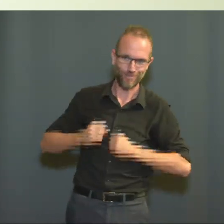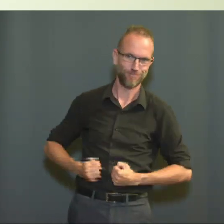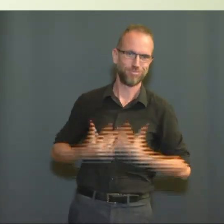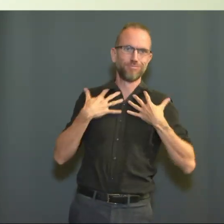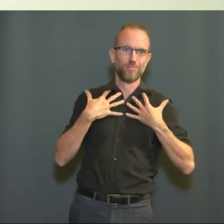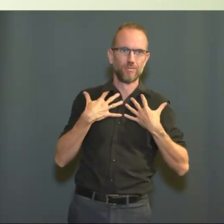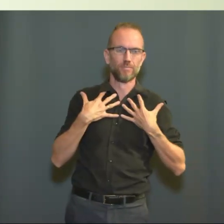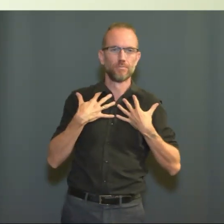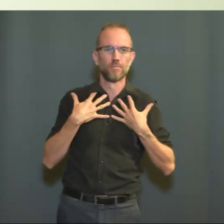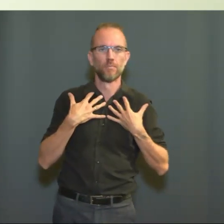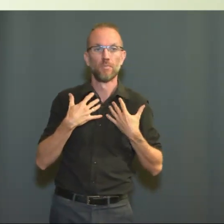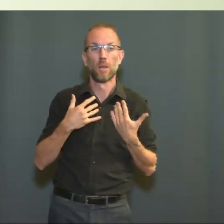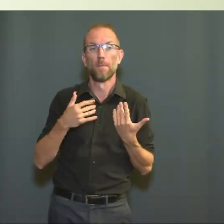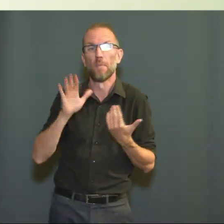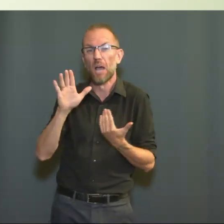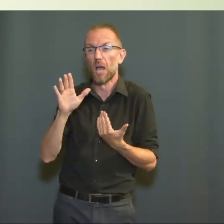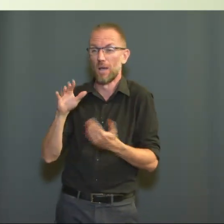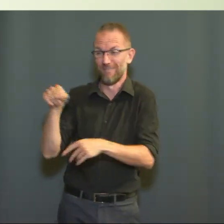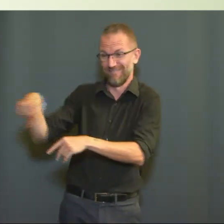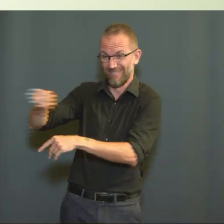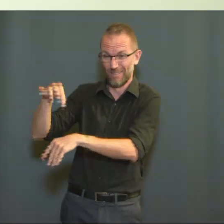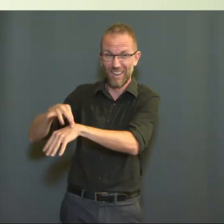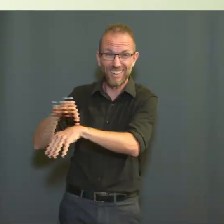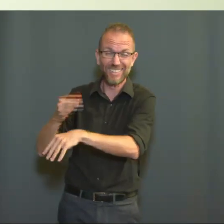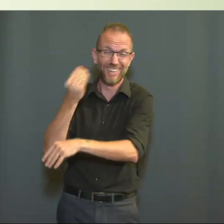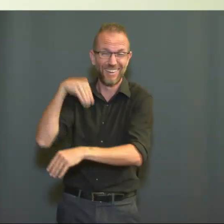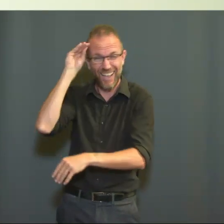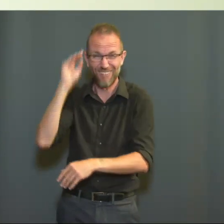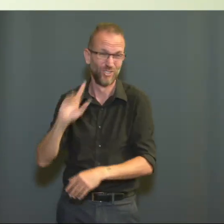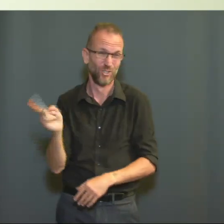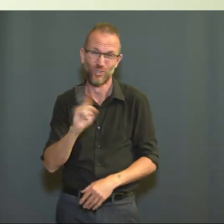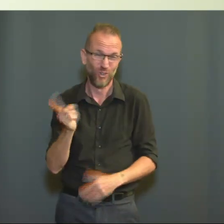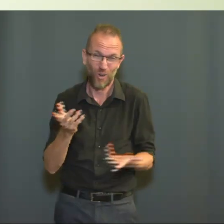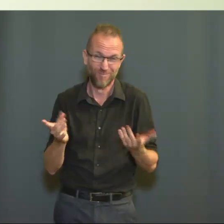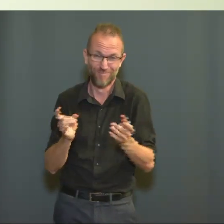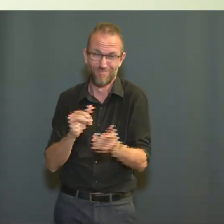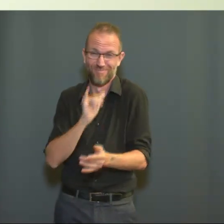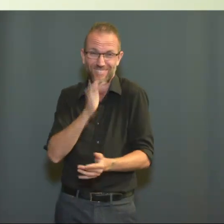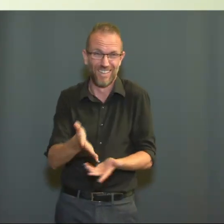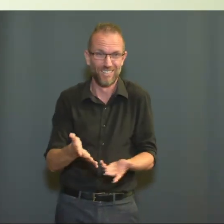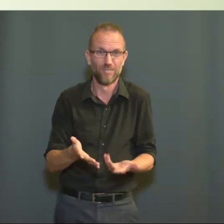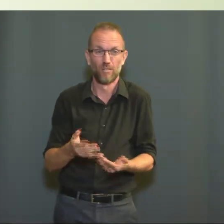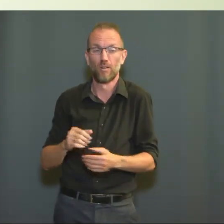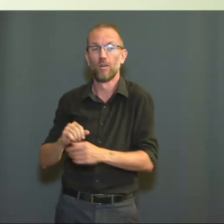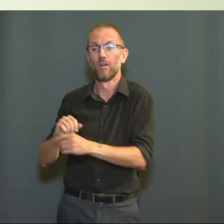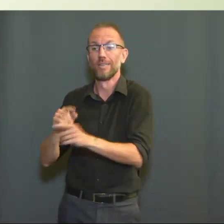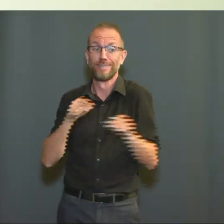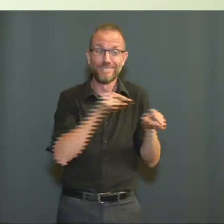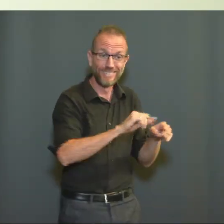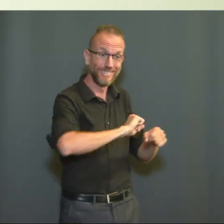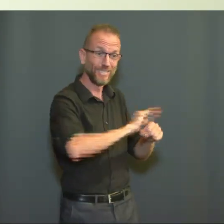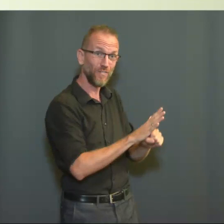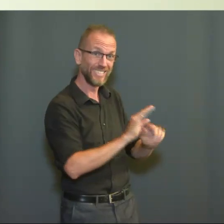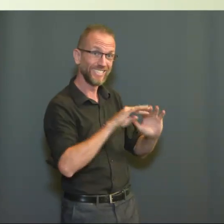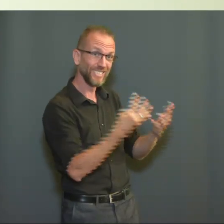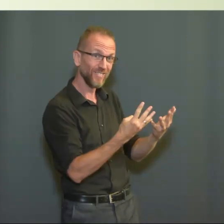peu dangereuses, et donc on ne sait pas quelle est exactement la comparaison qu'on peut faire par rapport au SARS-CoV-19 qui nous occupe